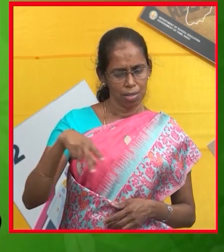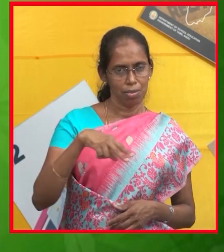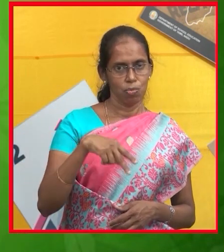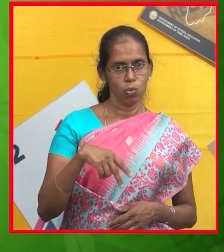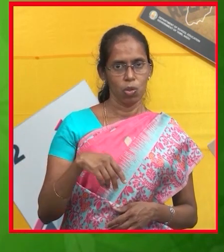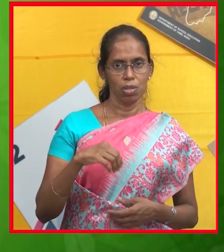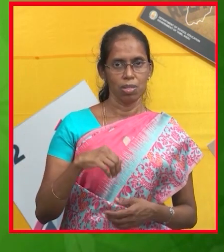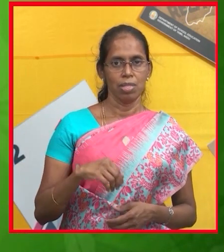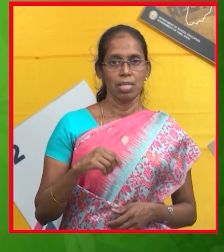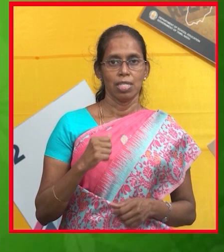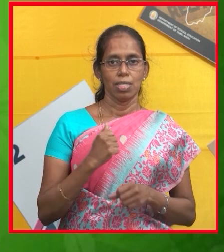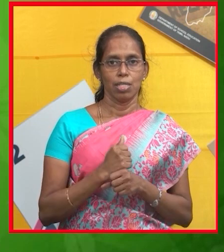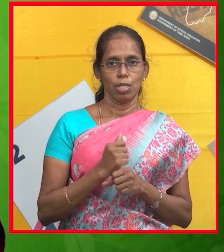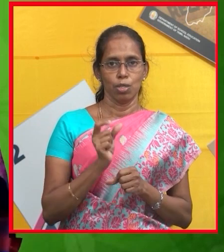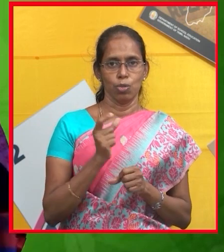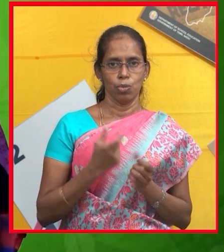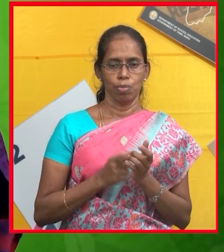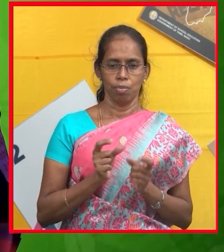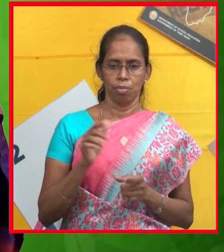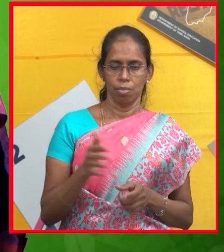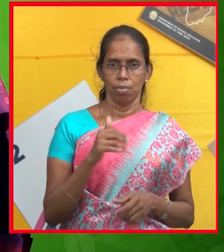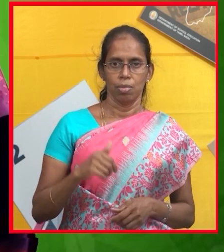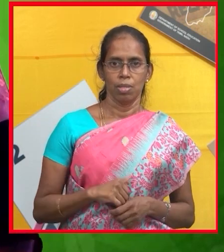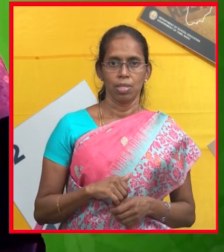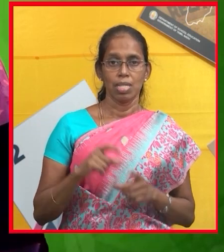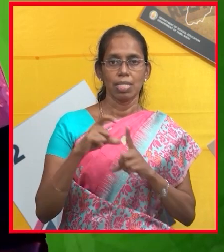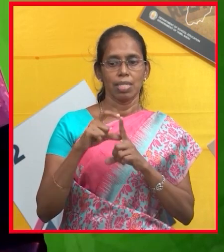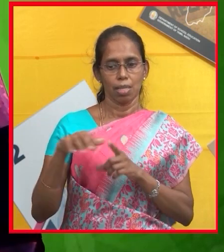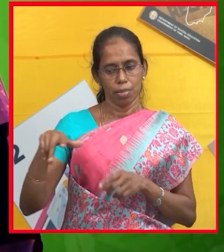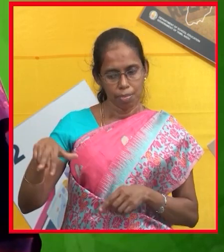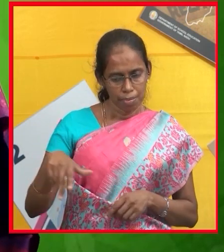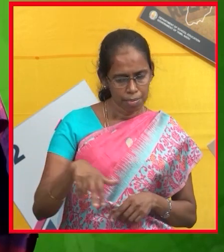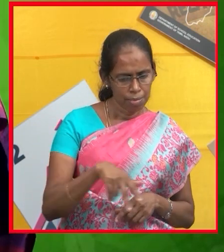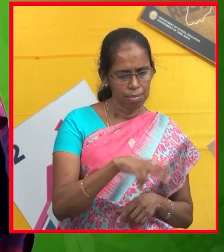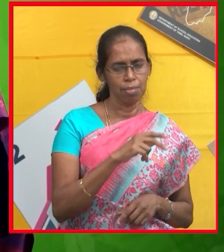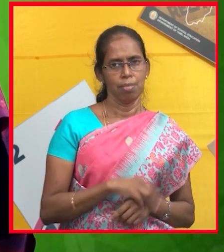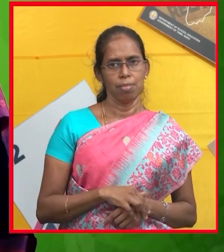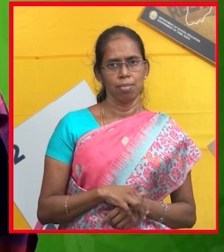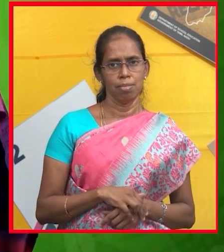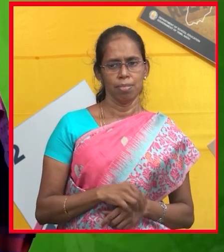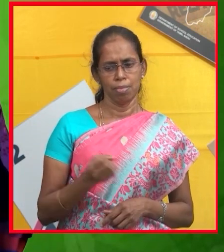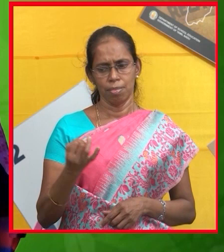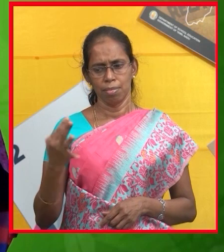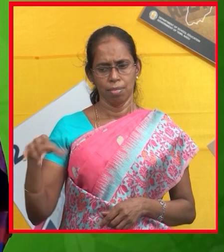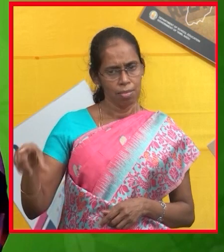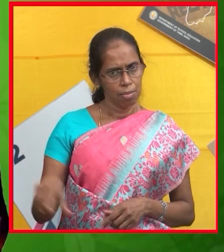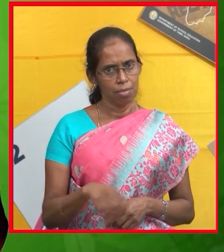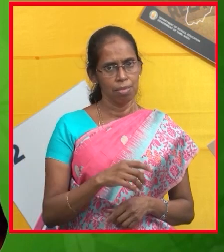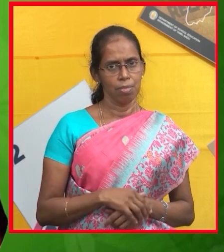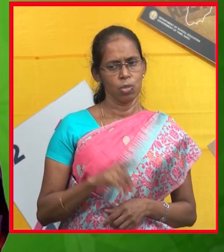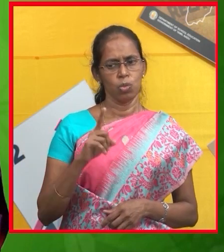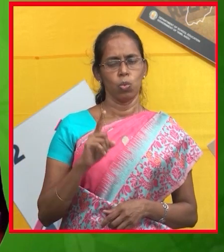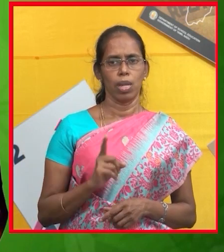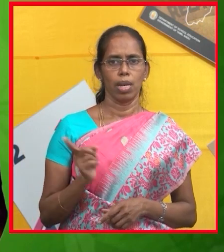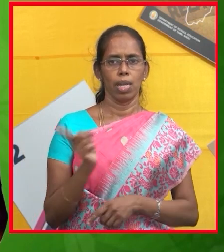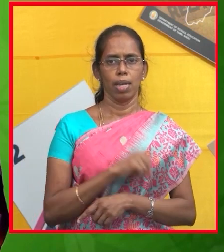போவாங்க. ஒரு சீடர் தொடர்ந்து அதை மாதிரி போயிட்டுருக்காரு. தொடர்ந்து ஒரு வார காலமாக போயிட்டுருக்கிறாரு. அப்படி போயிட்டுருக்கும்போது ஒரு